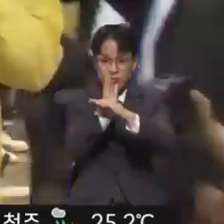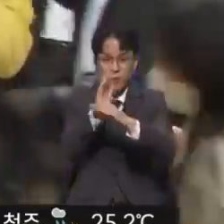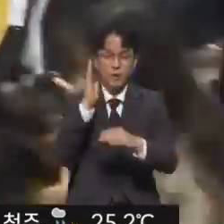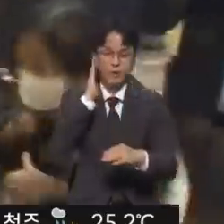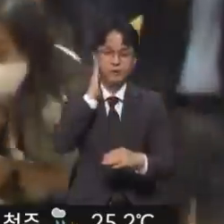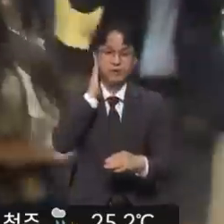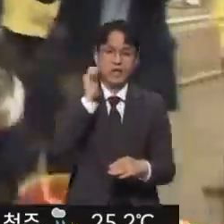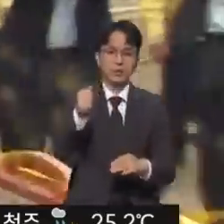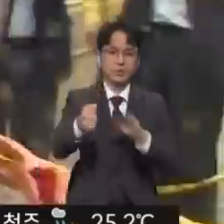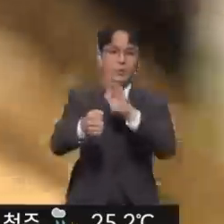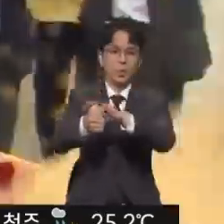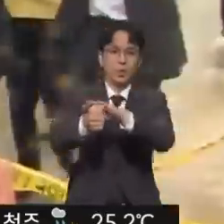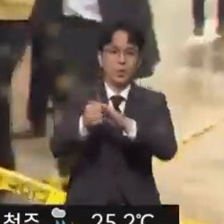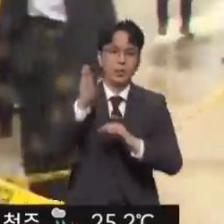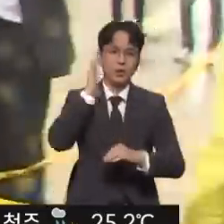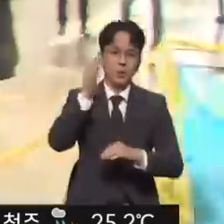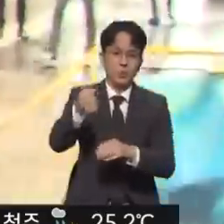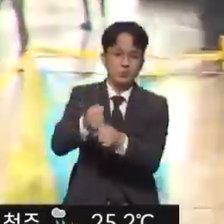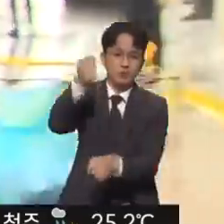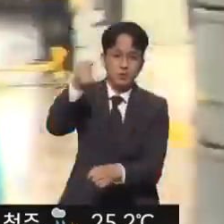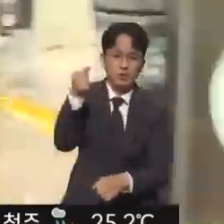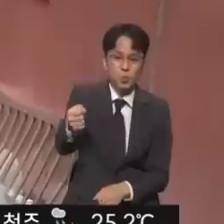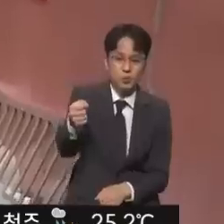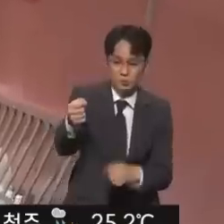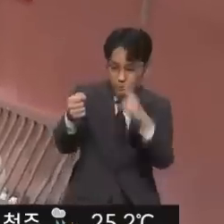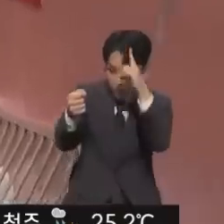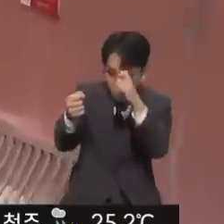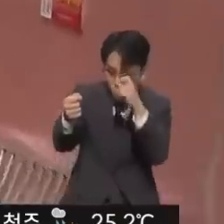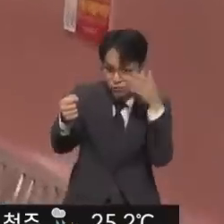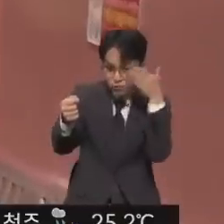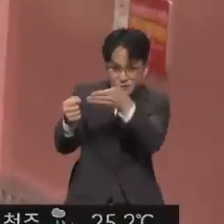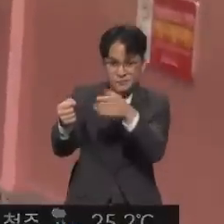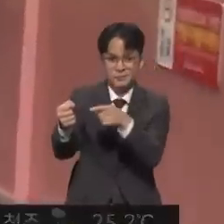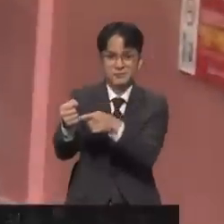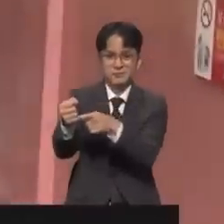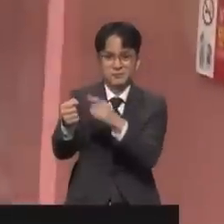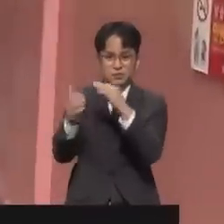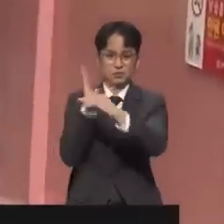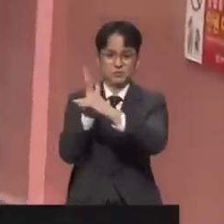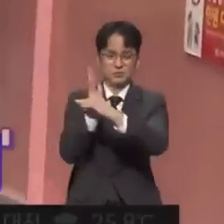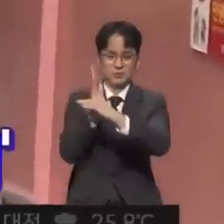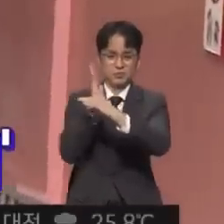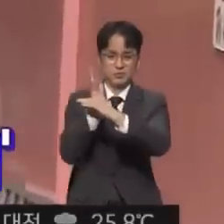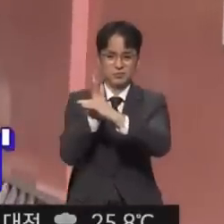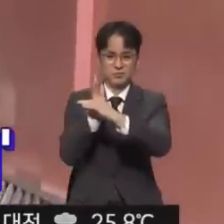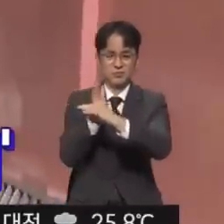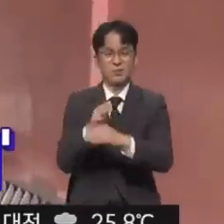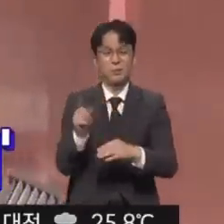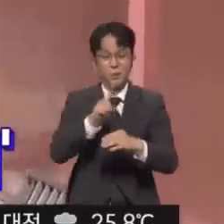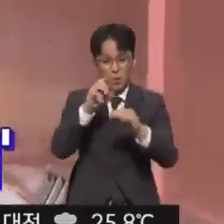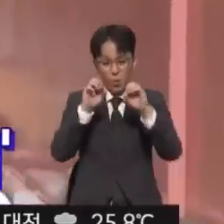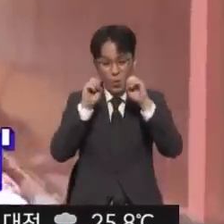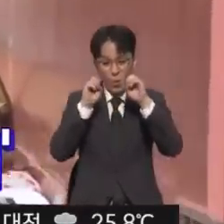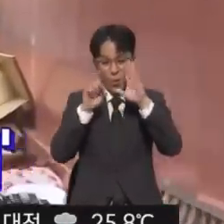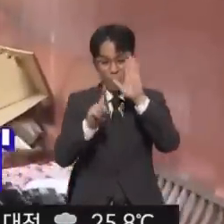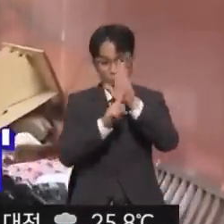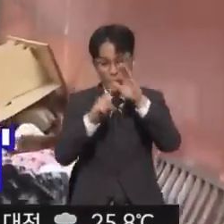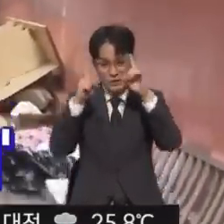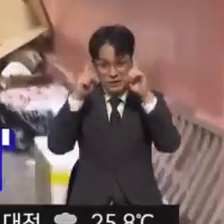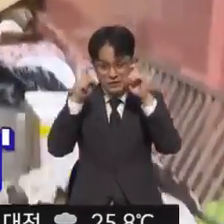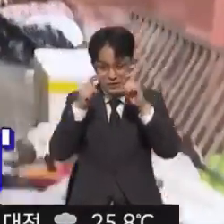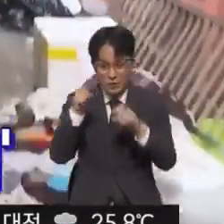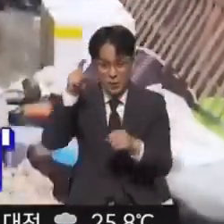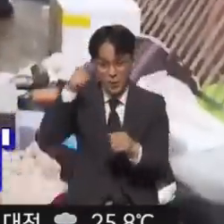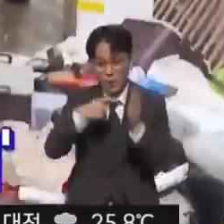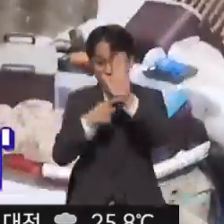그러니까 재난 현장에 직접 방문해서 직접 무사들 드시고 현장을 둘러봤다는 점을 홍보실 얘기하고 싶었던